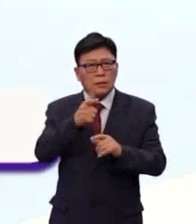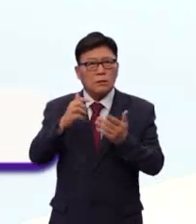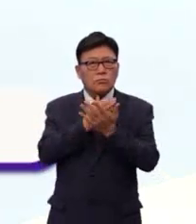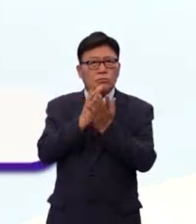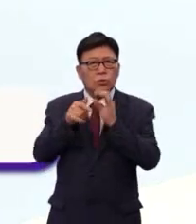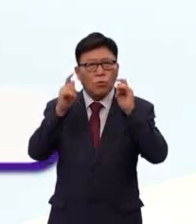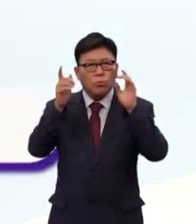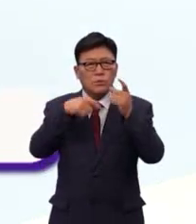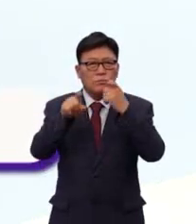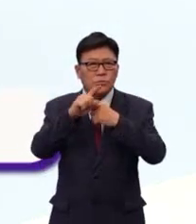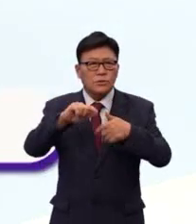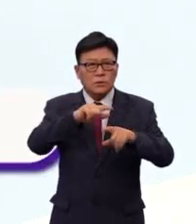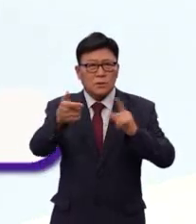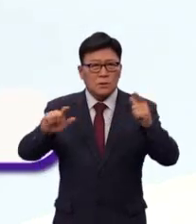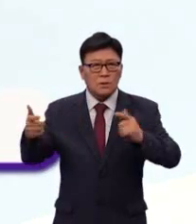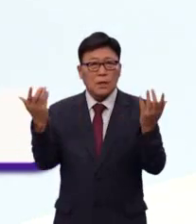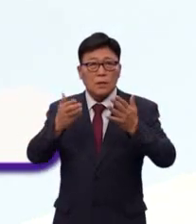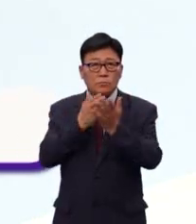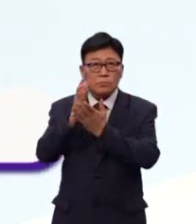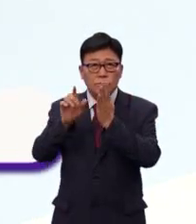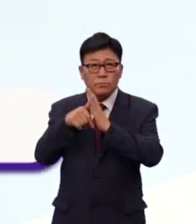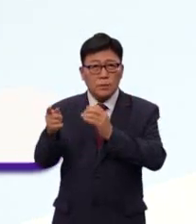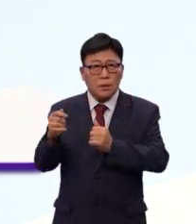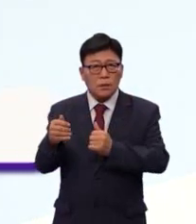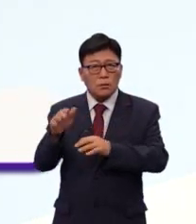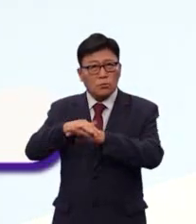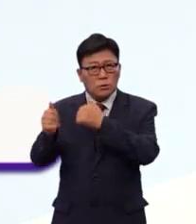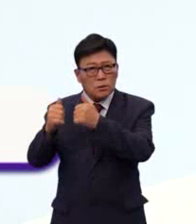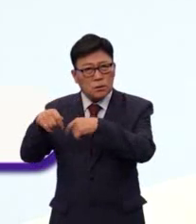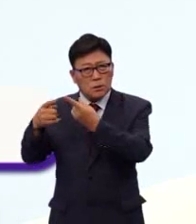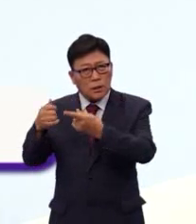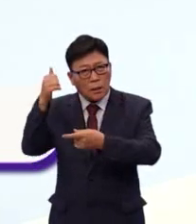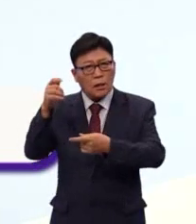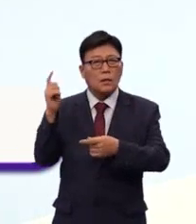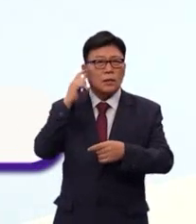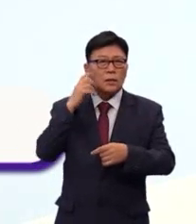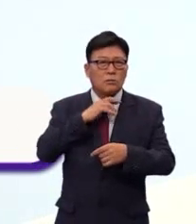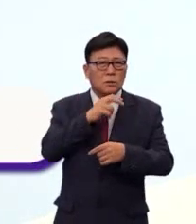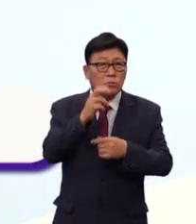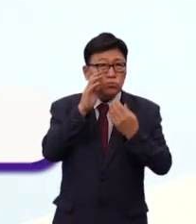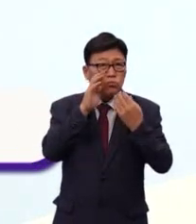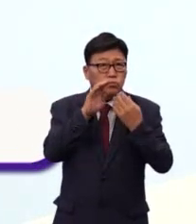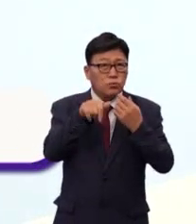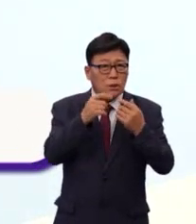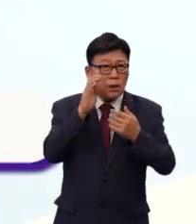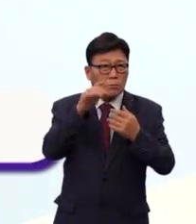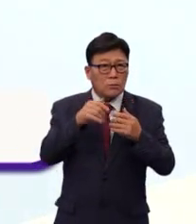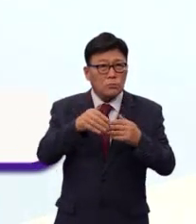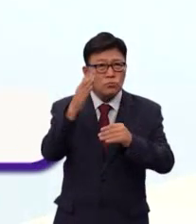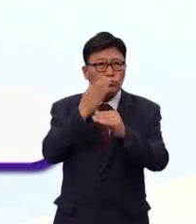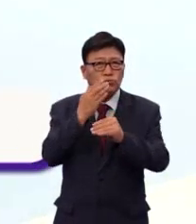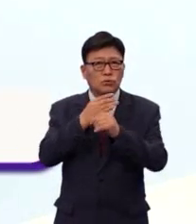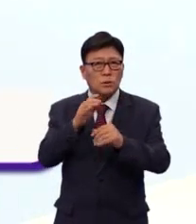공부해서 좀 더 다양한 업종의 일도 한번 도전해보는 것이 맞는지, 20대 후반을 향해 가고 있는데 어떤 선택을